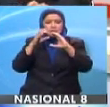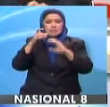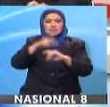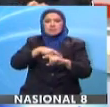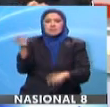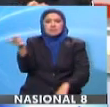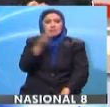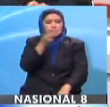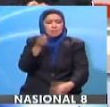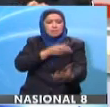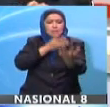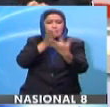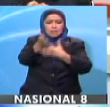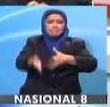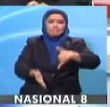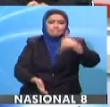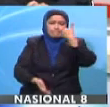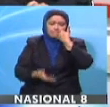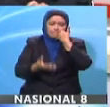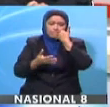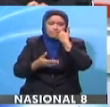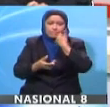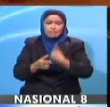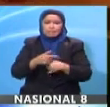dikesan menerusi telefon